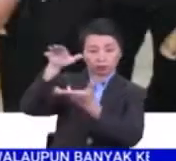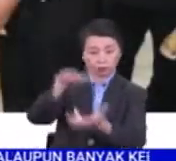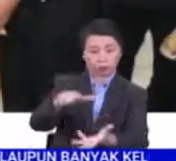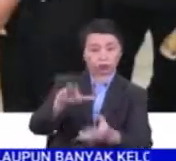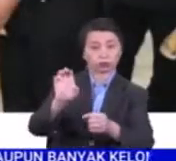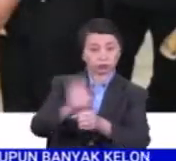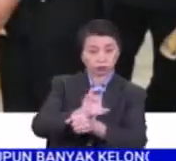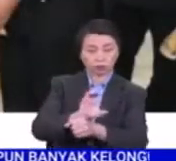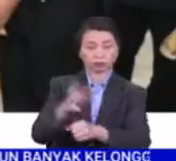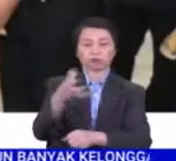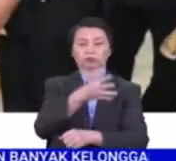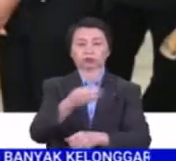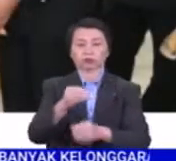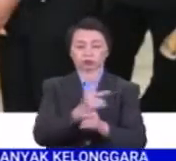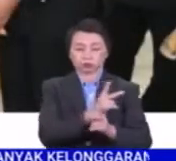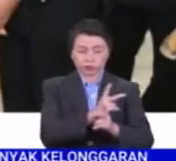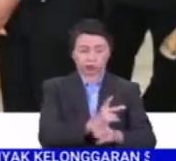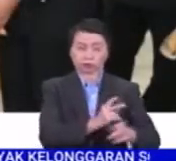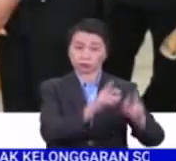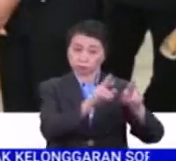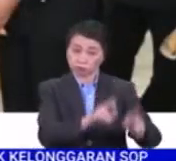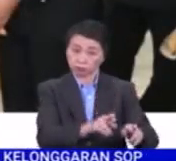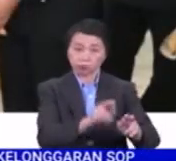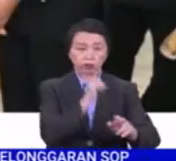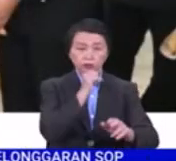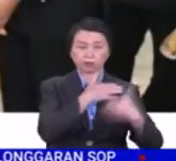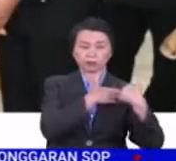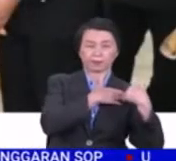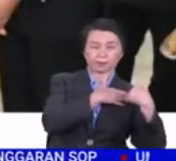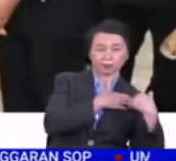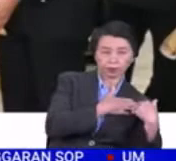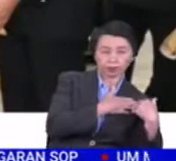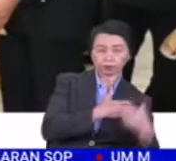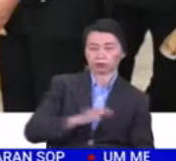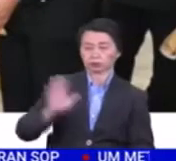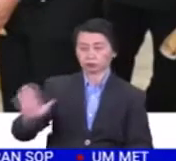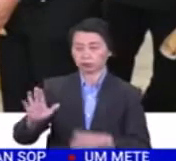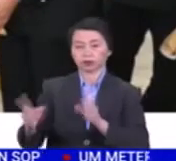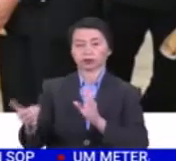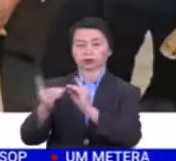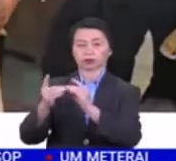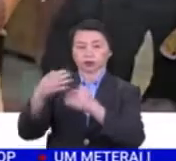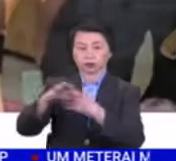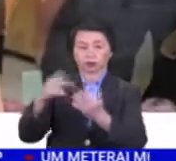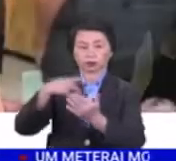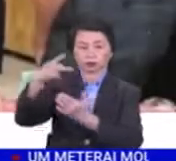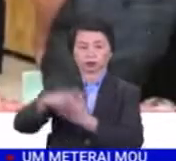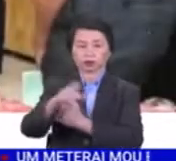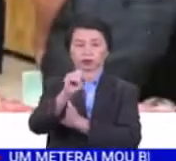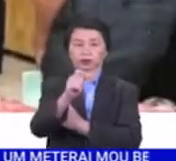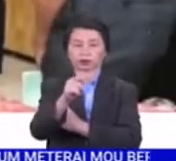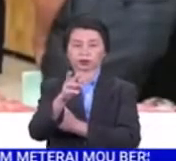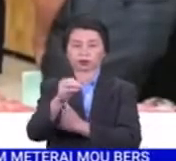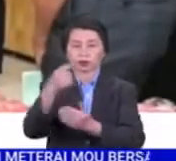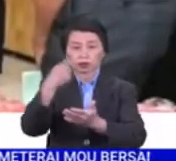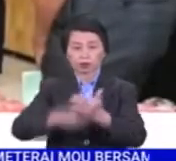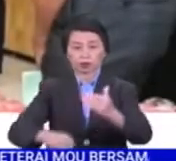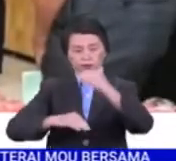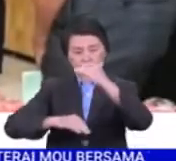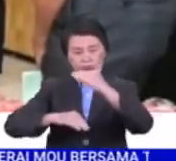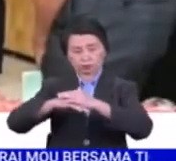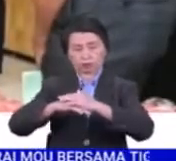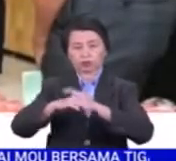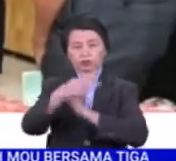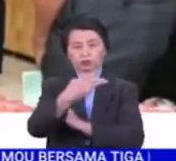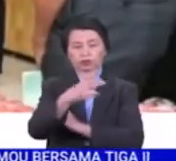terjamin sekaligus melindungi pengguna agar tidak terbeban bila ditemui selepas program skim harga maksimal musim friend